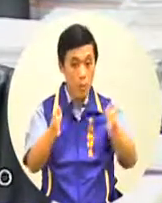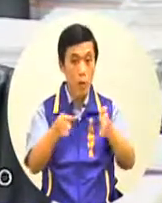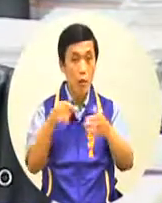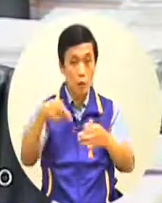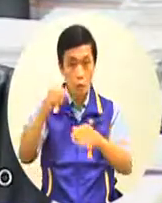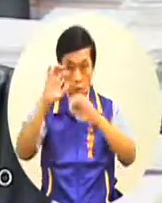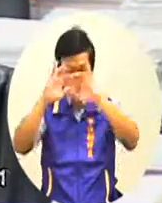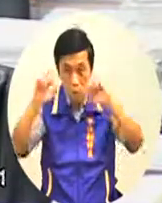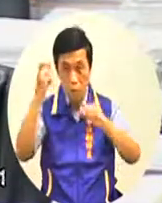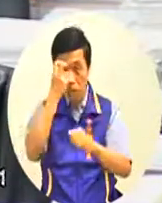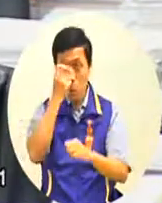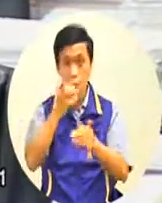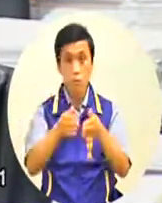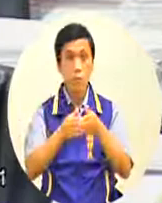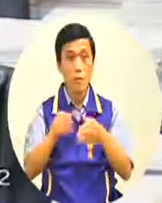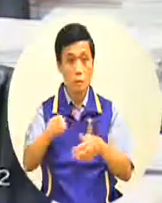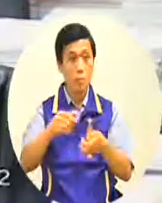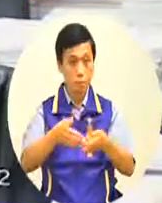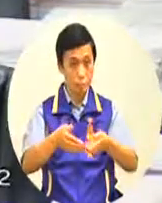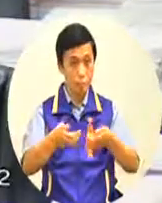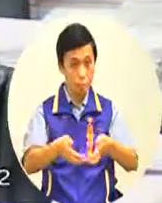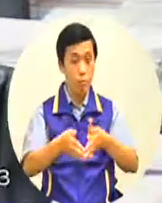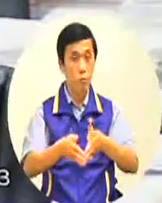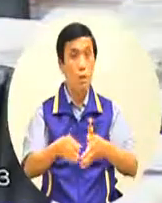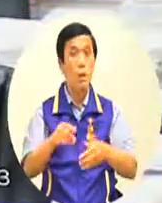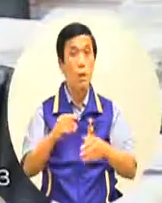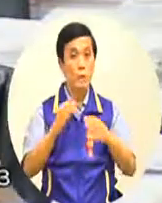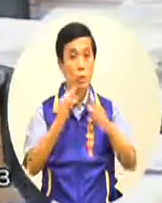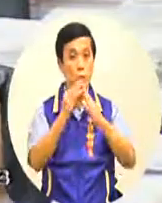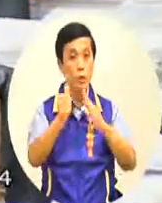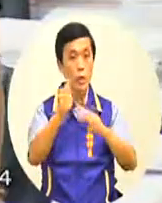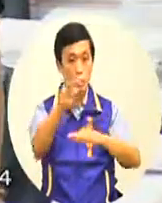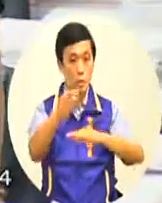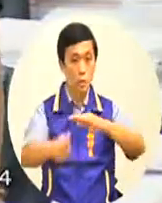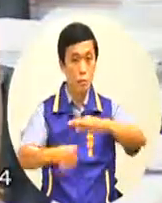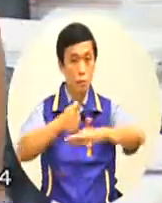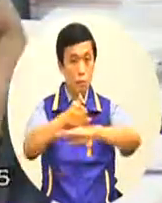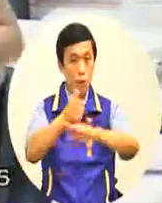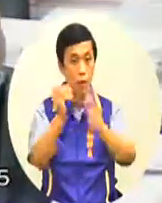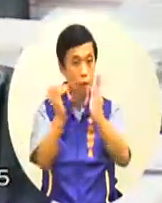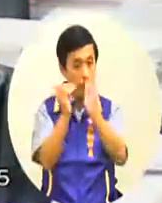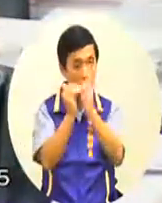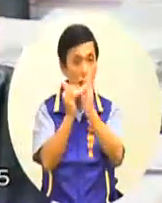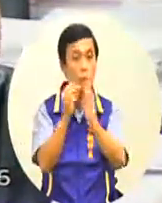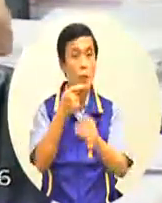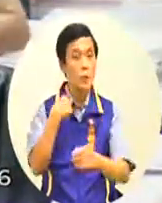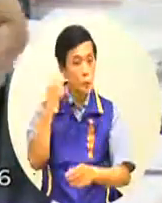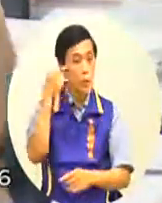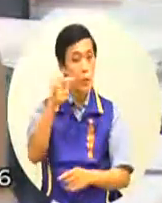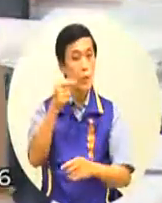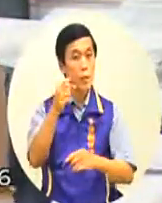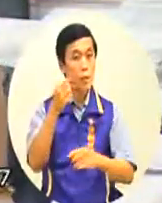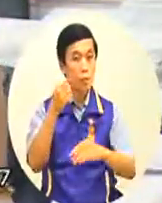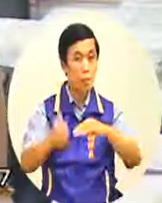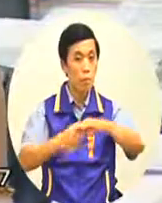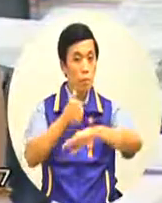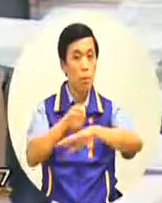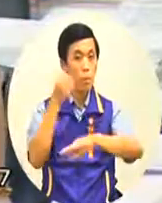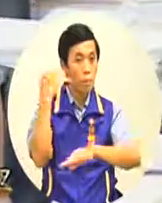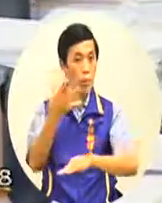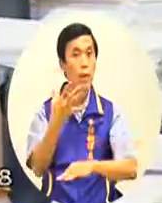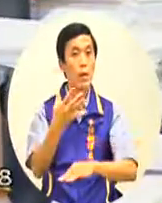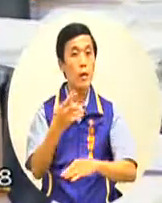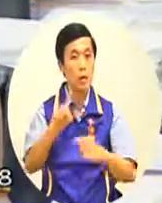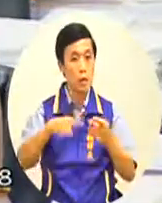必要的。所以局长你刚上任了，我觉得这一点新人新气象，我觉得这一块是不是有这样